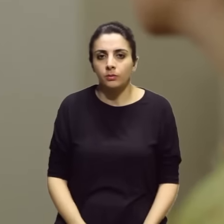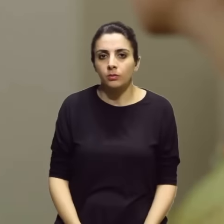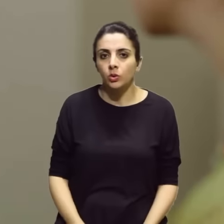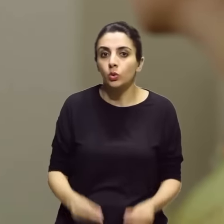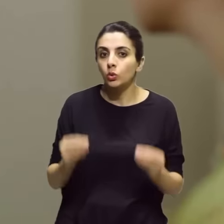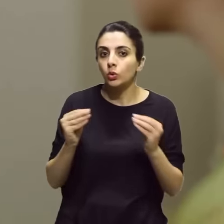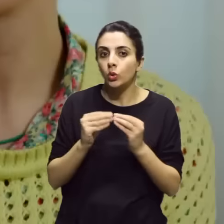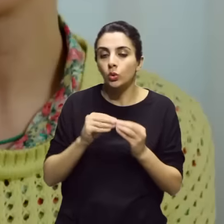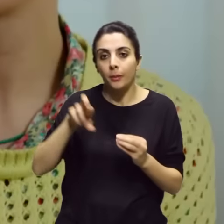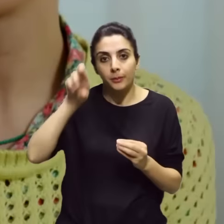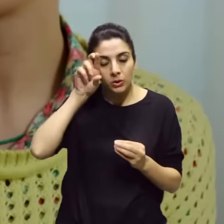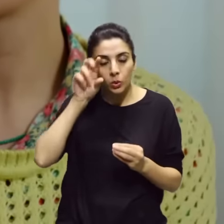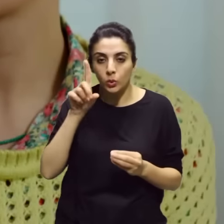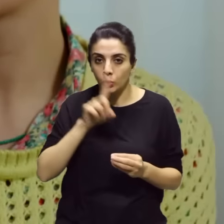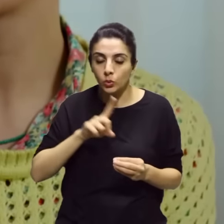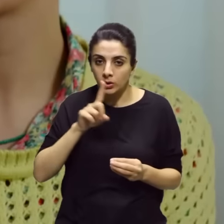Suçluluk psikolojisi.